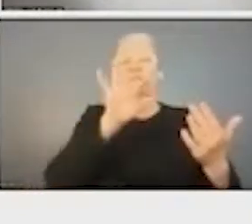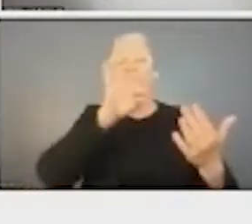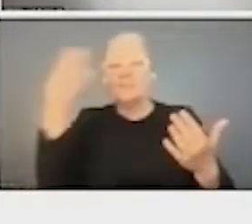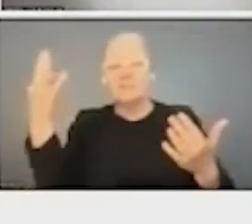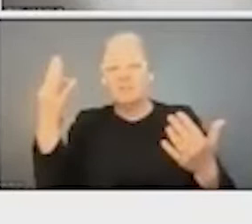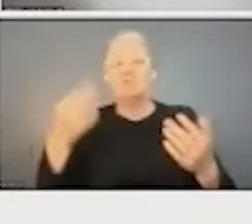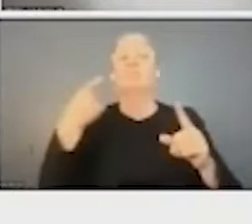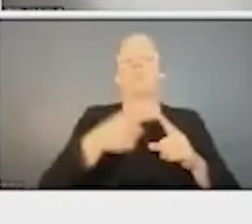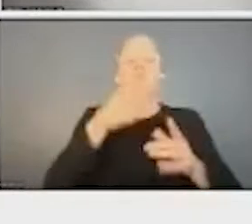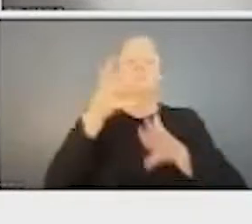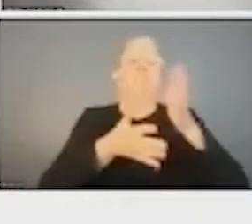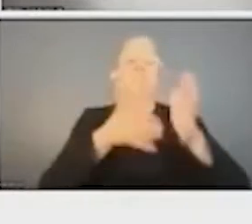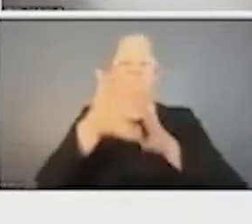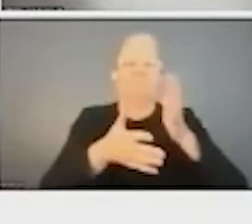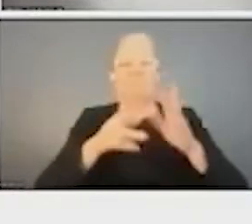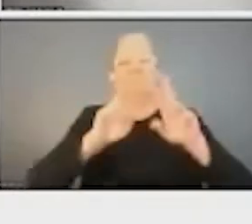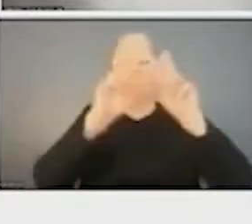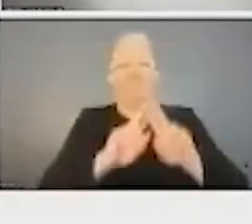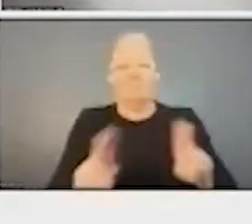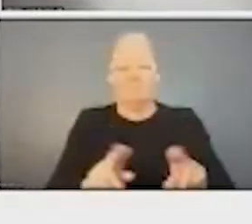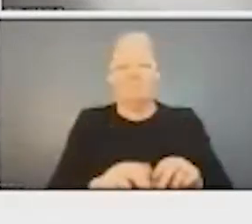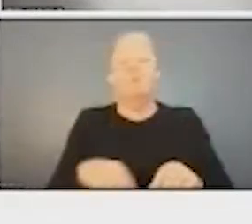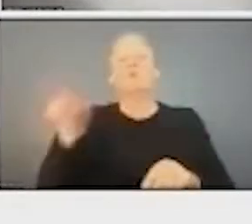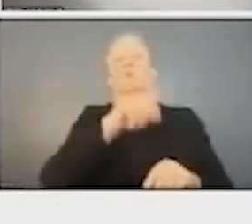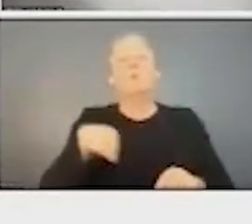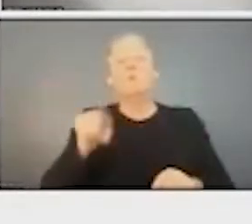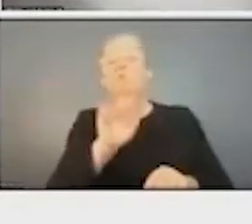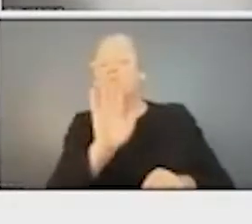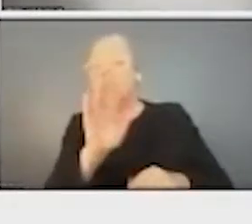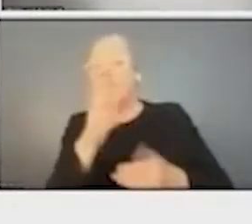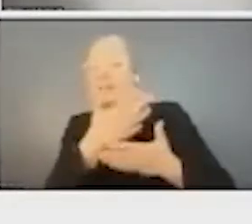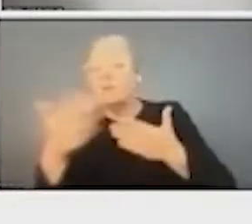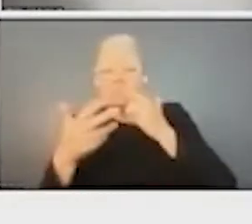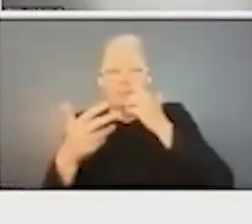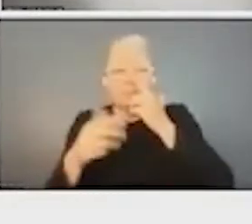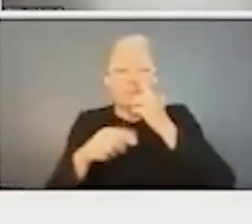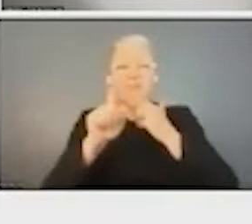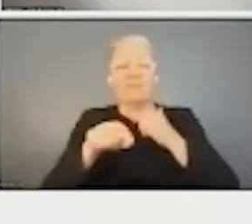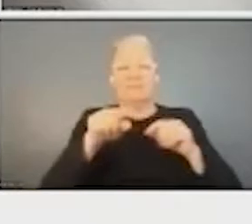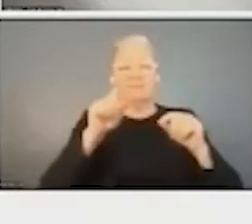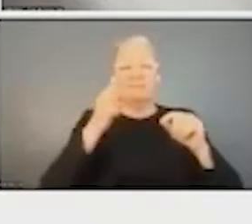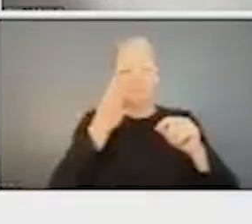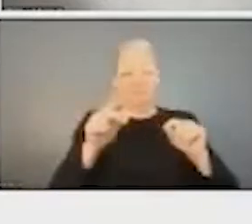ولنا ترجمة في جميع اللغات، اللغة الروسية واللغة العربية.